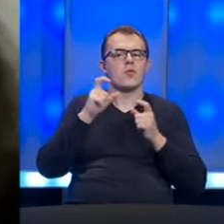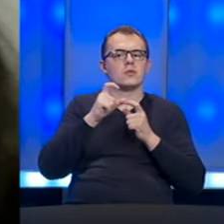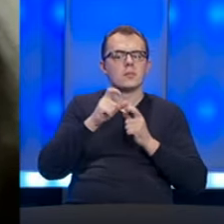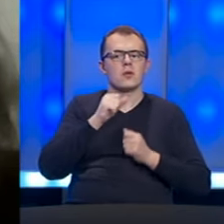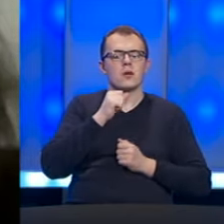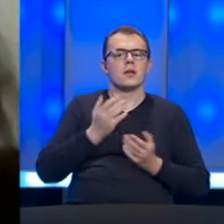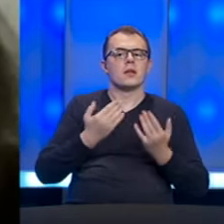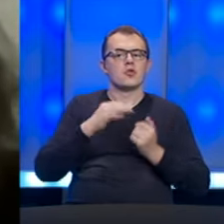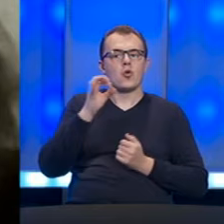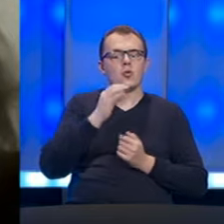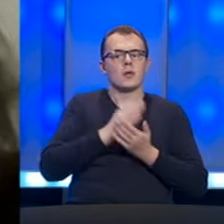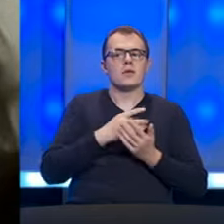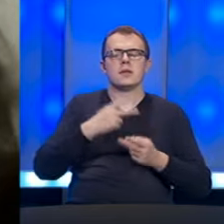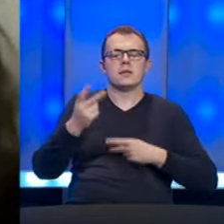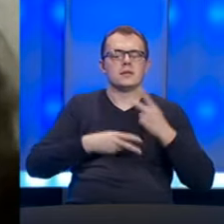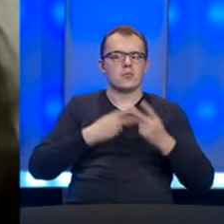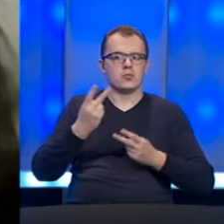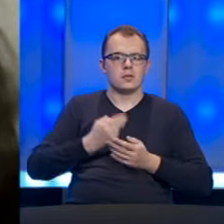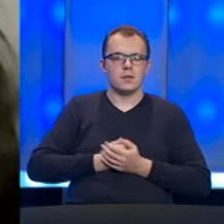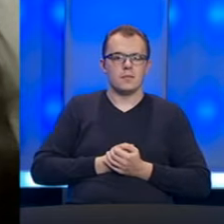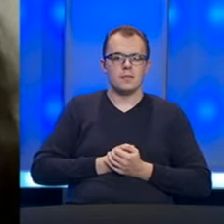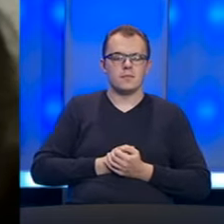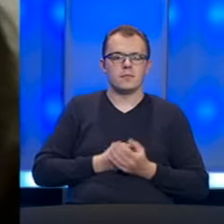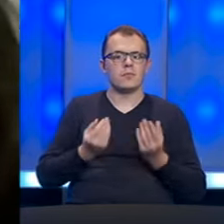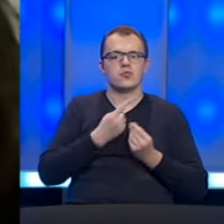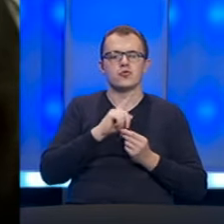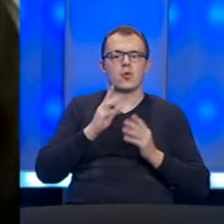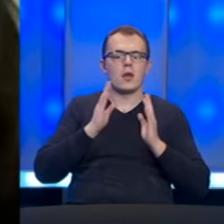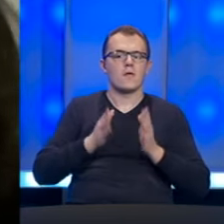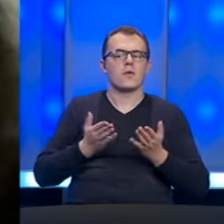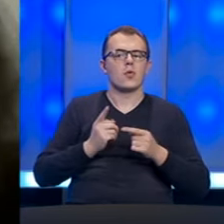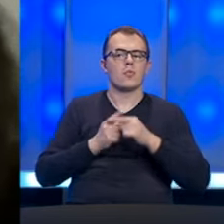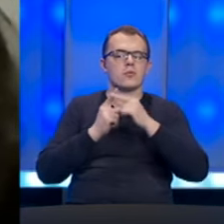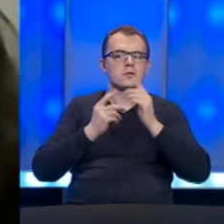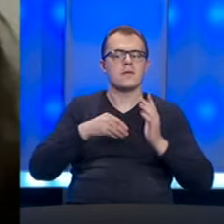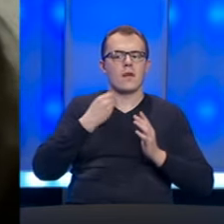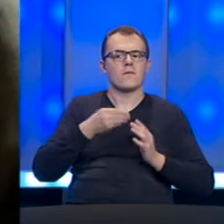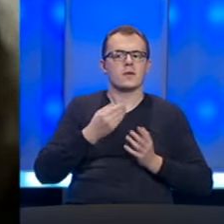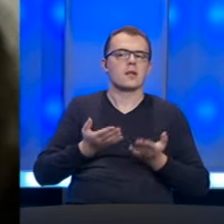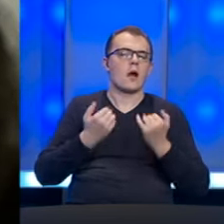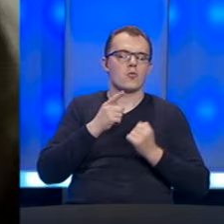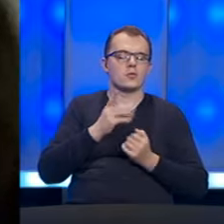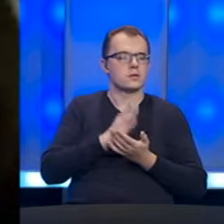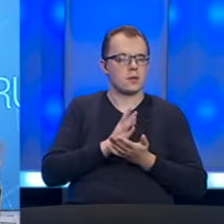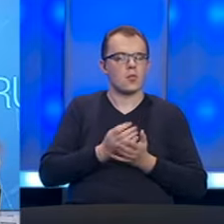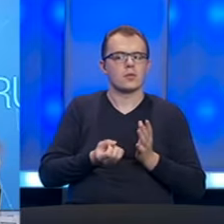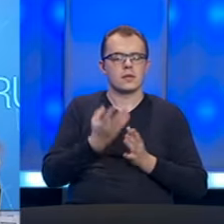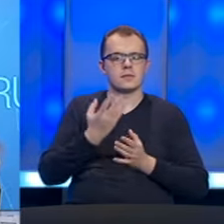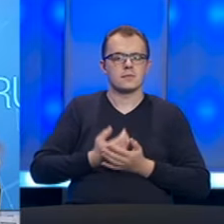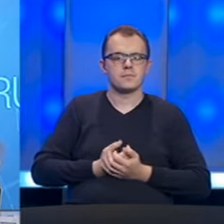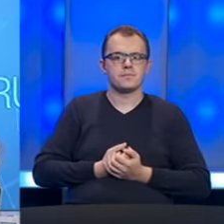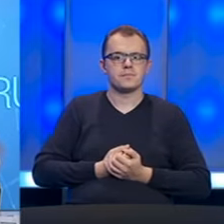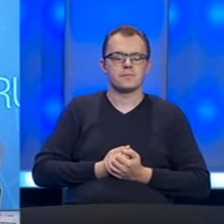da će već u oktobru biti distribucija, što je nevjerovatno pozitivna vijest, ako se to tako desi.